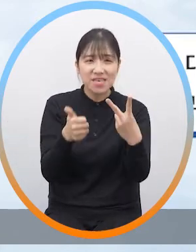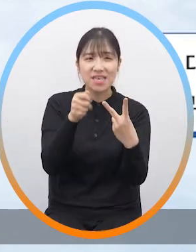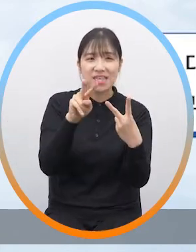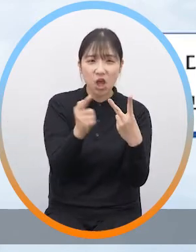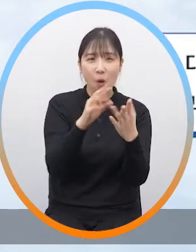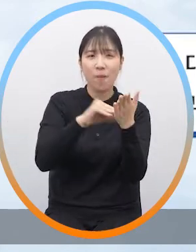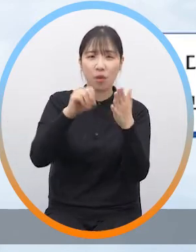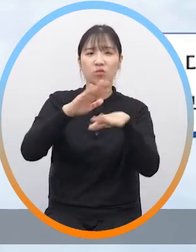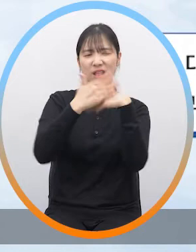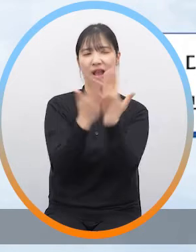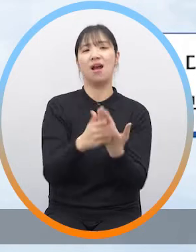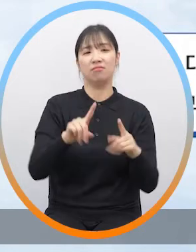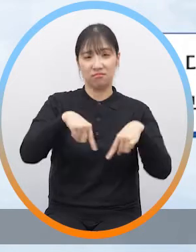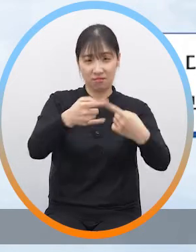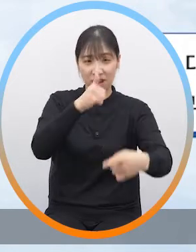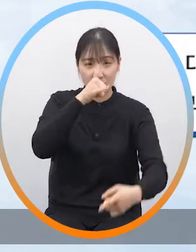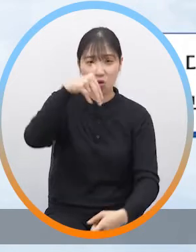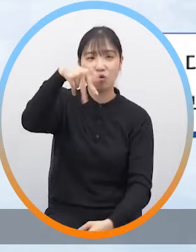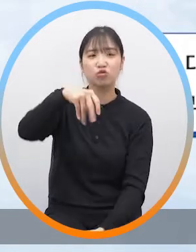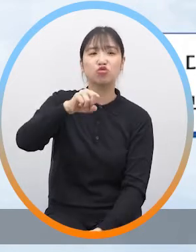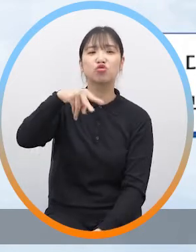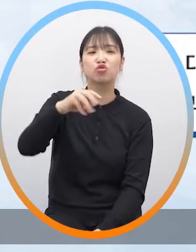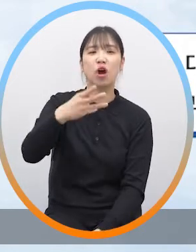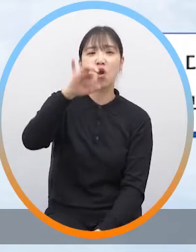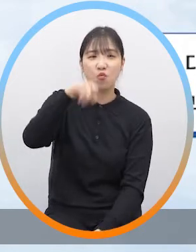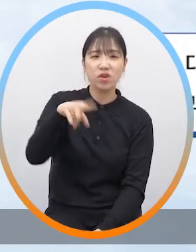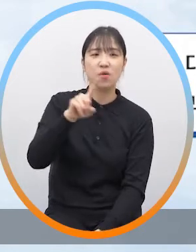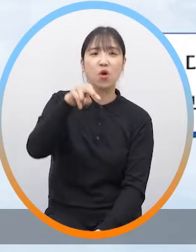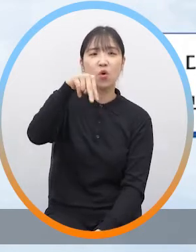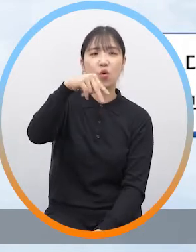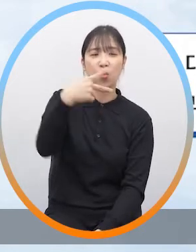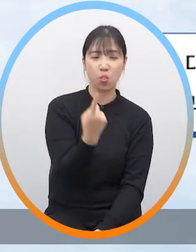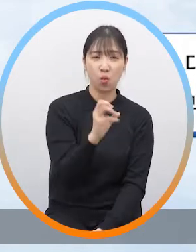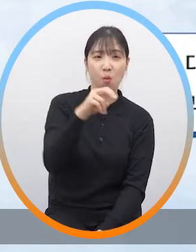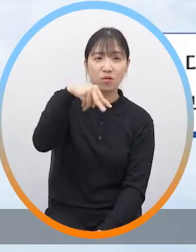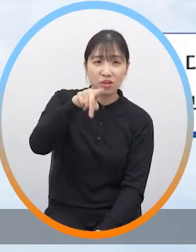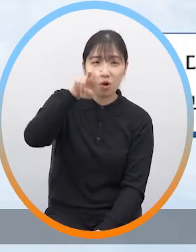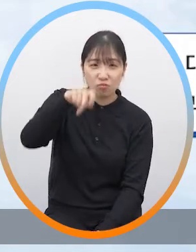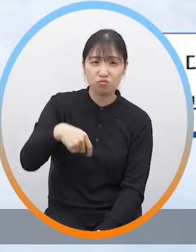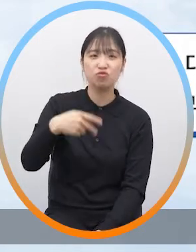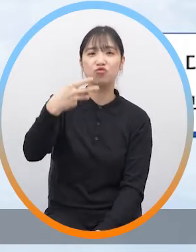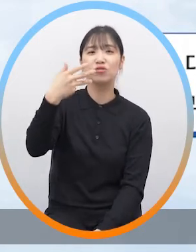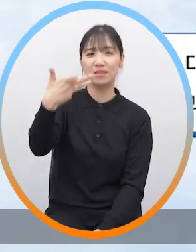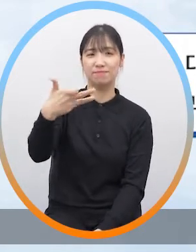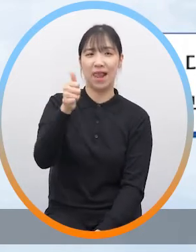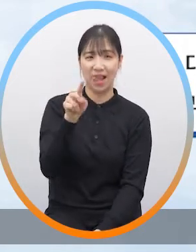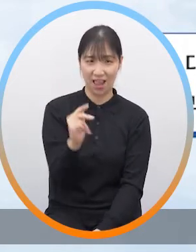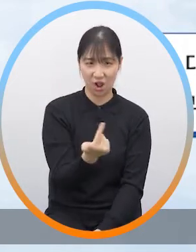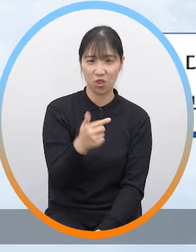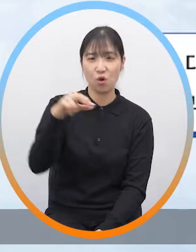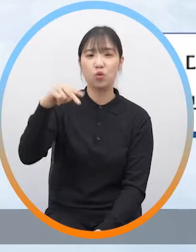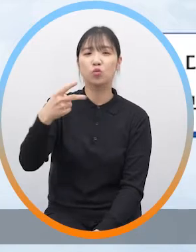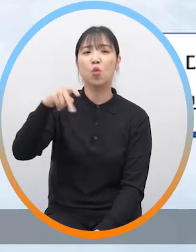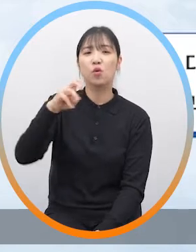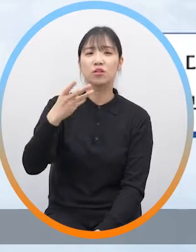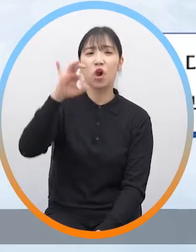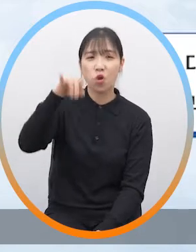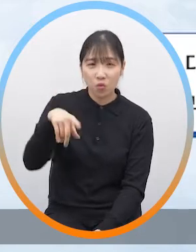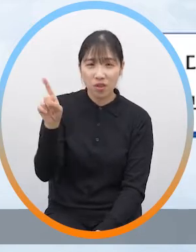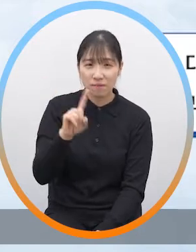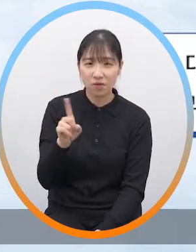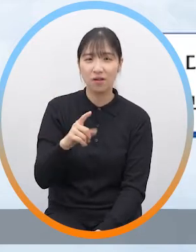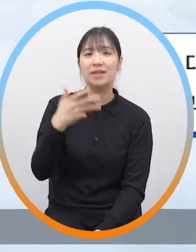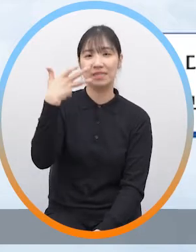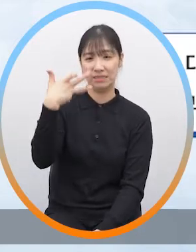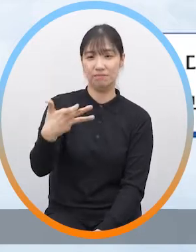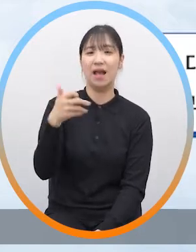들어갑니다. 중서리에는 동서무에 동국 18연만 들어가고요. 소서리에는 동서무에